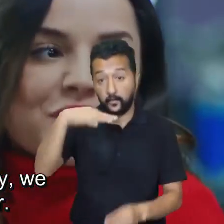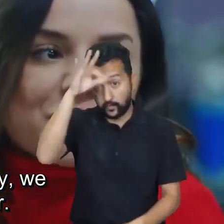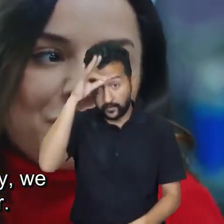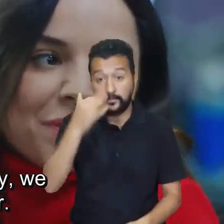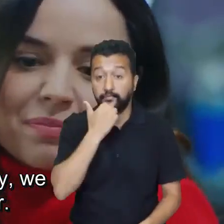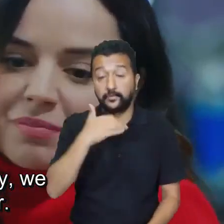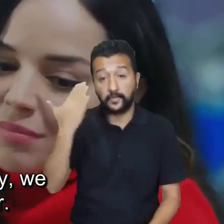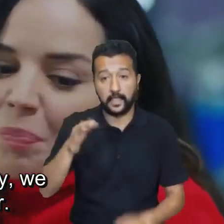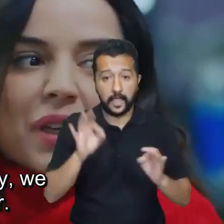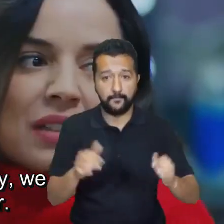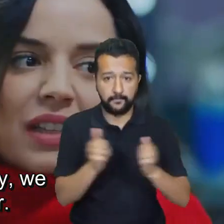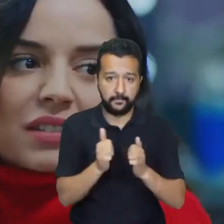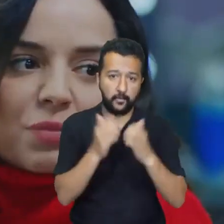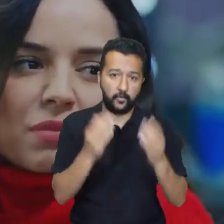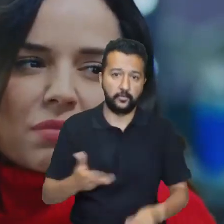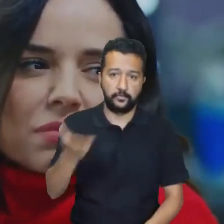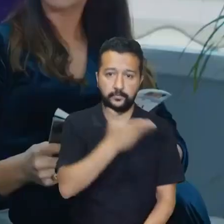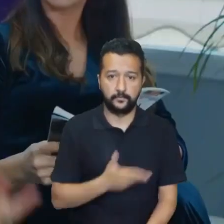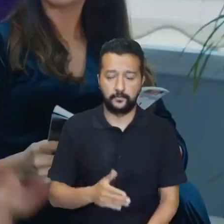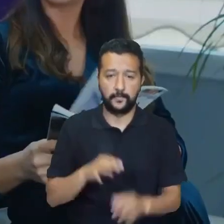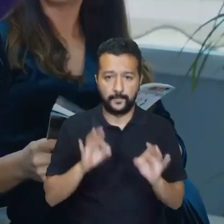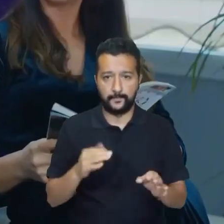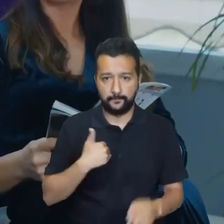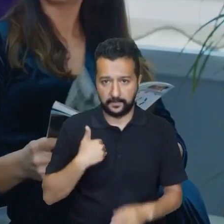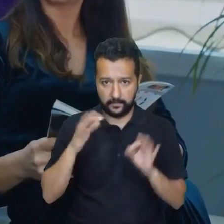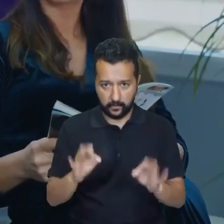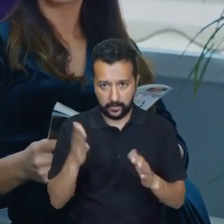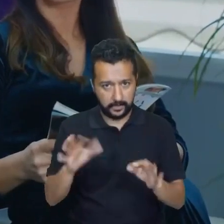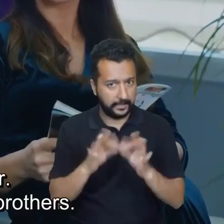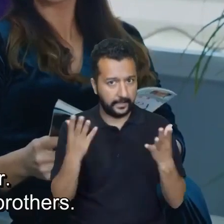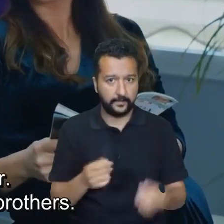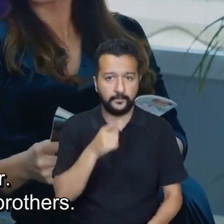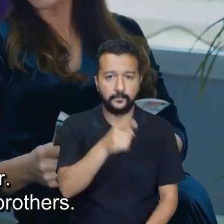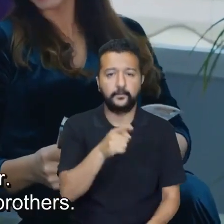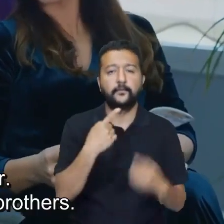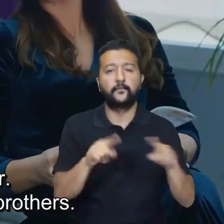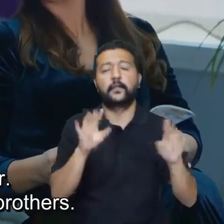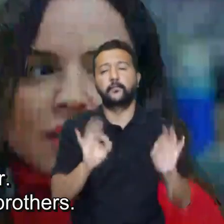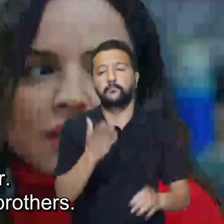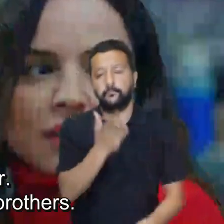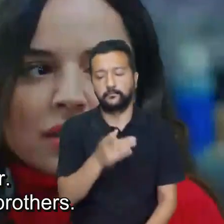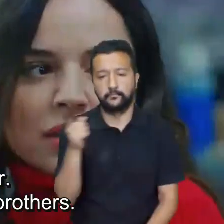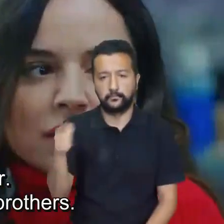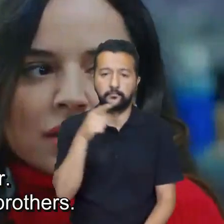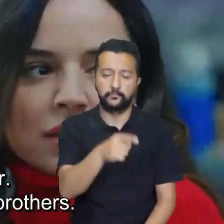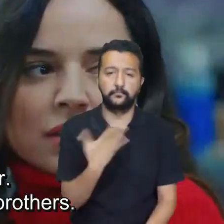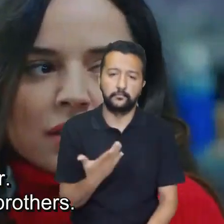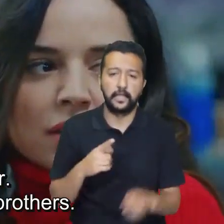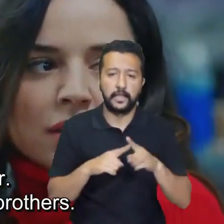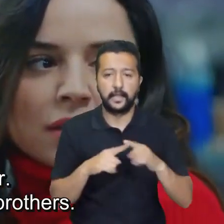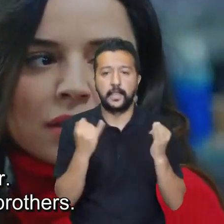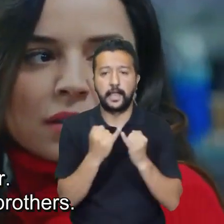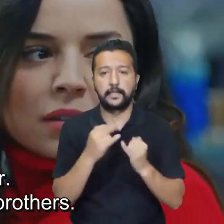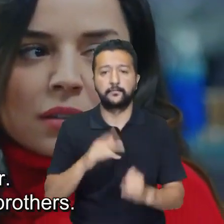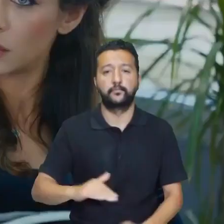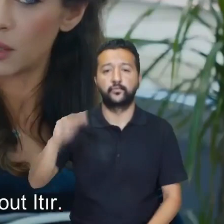üniversite haricinde bile hep bir aradaydık şimdi. Biz de mi yani hemen? Ne yani? Sizinki başka canım. Siz Tarık'la